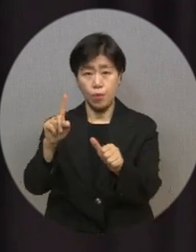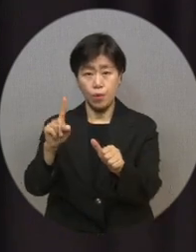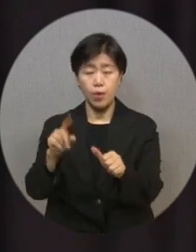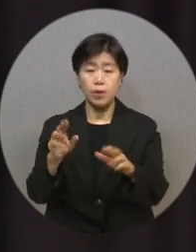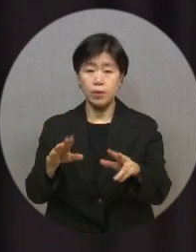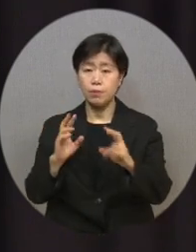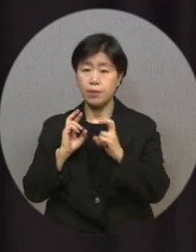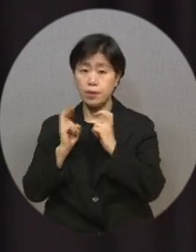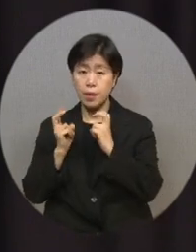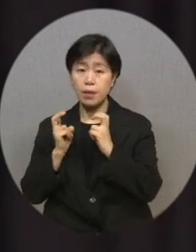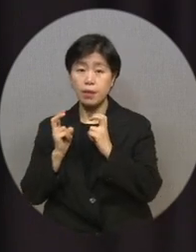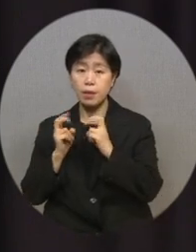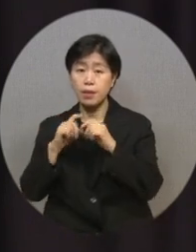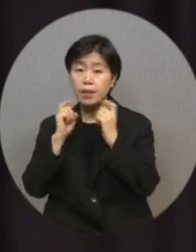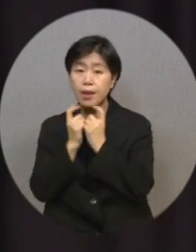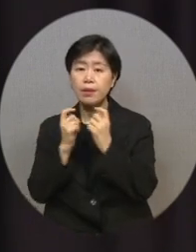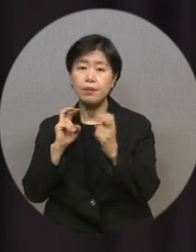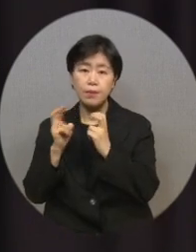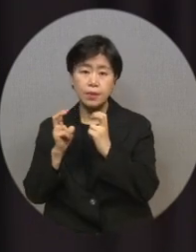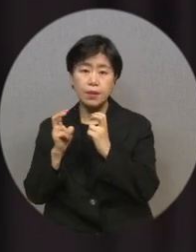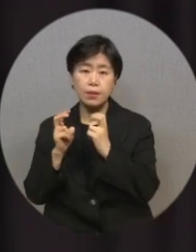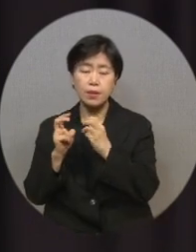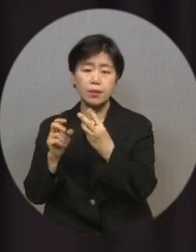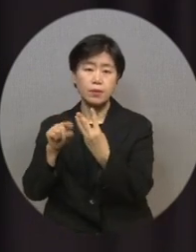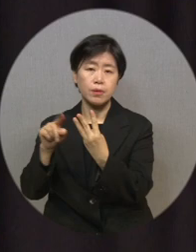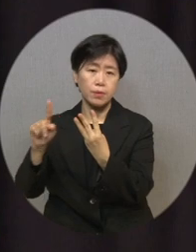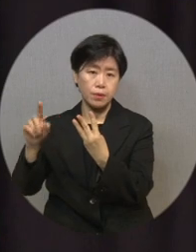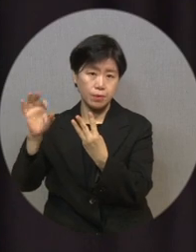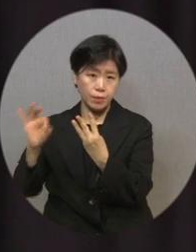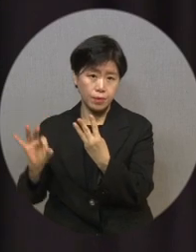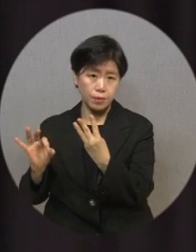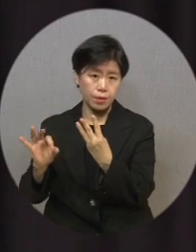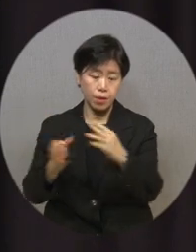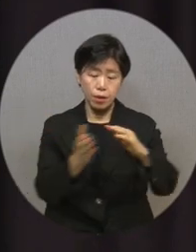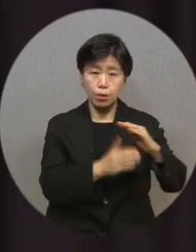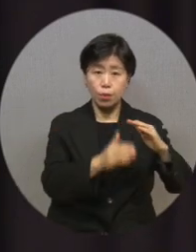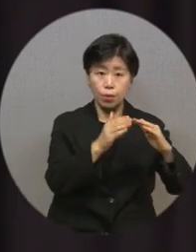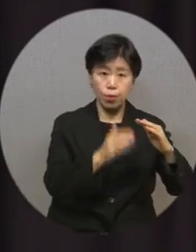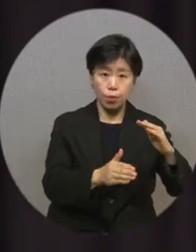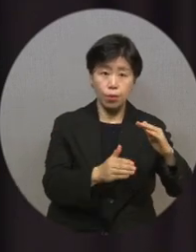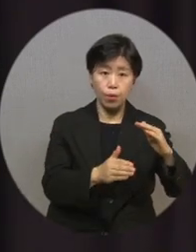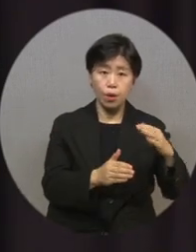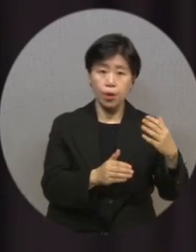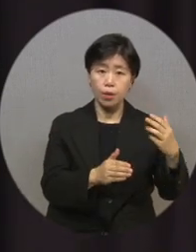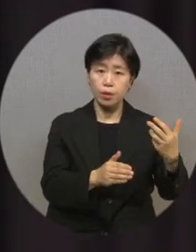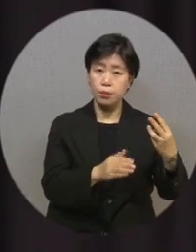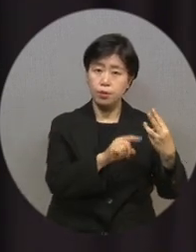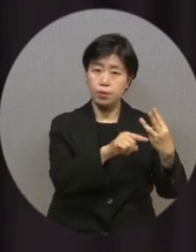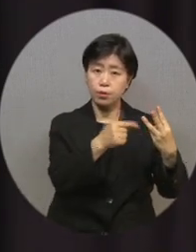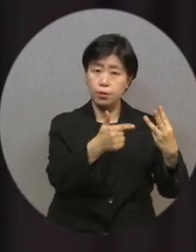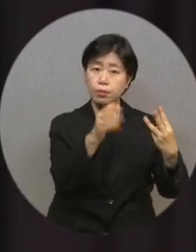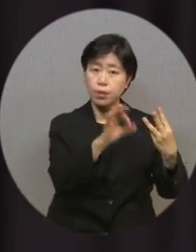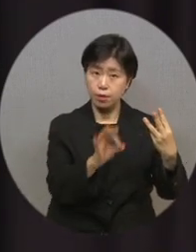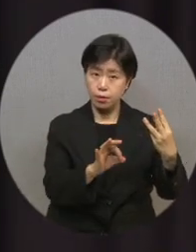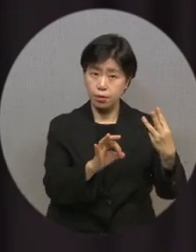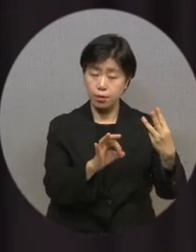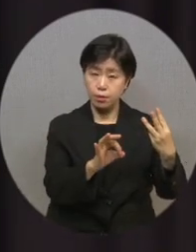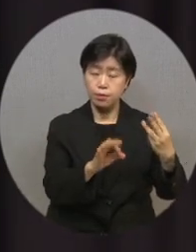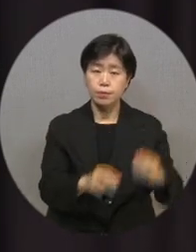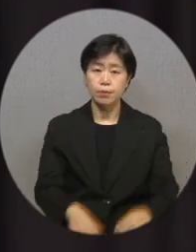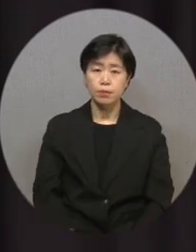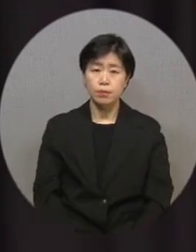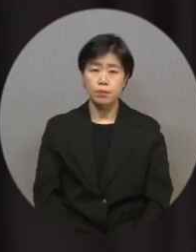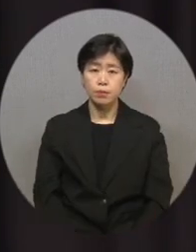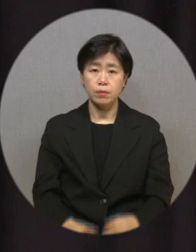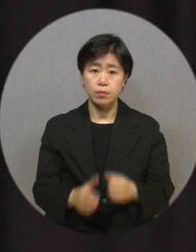공공은 작년까지 3.6% 있는데 올해부터 3.8% 가 됩니다 그러다 보니까 어 공공기관에서